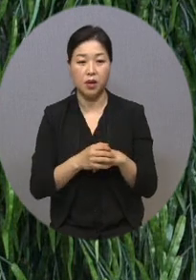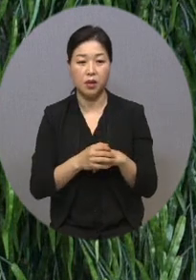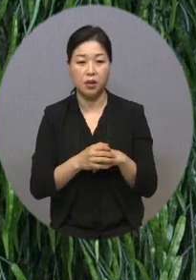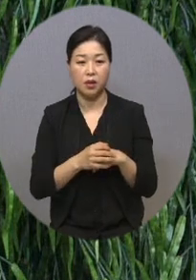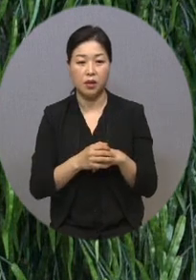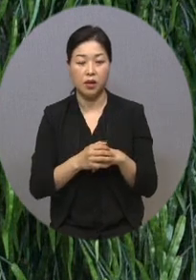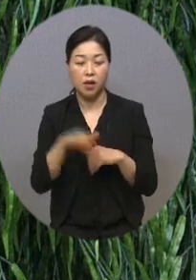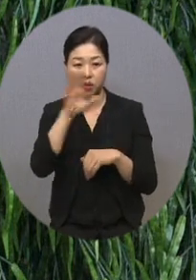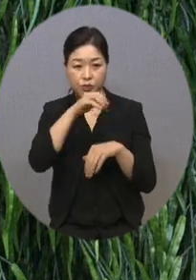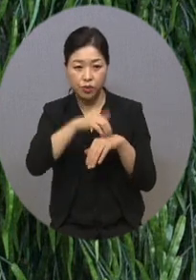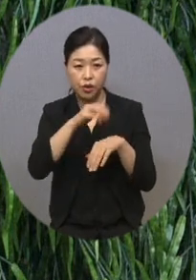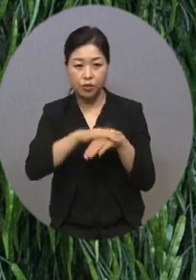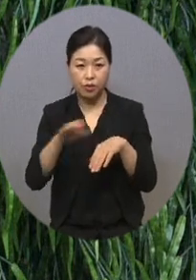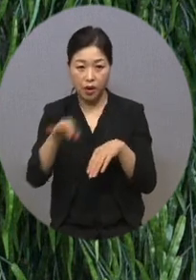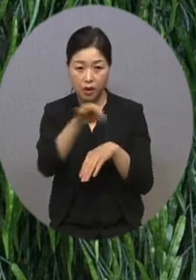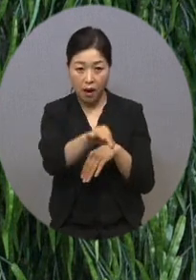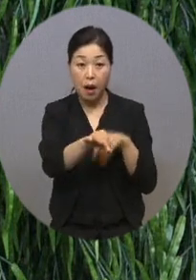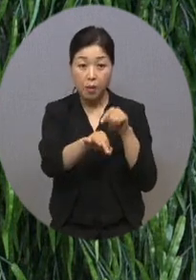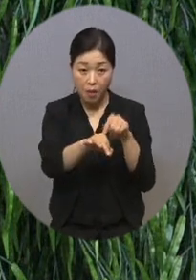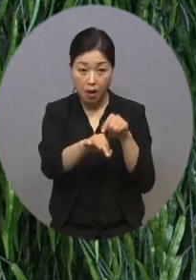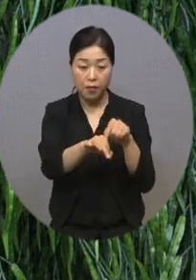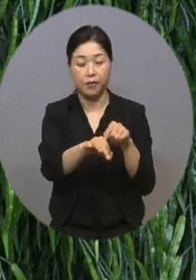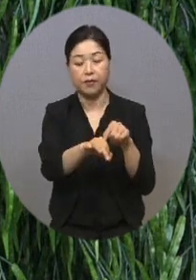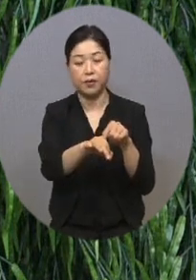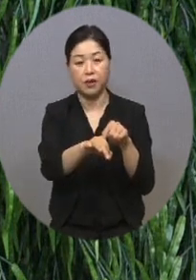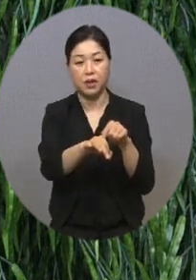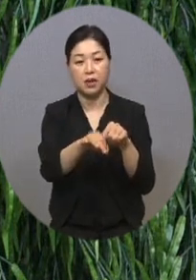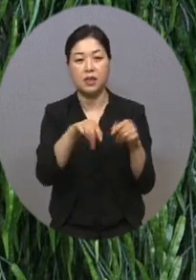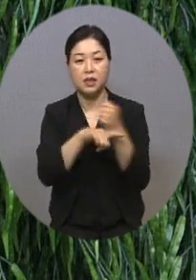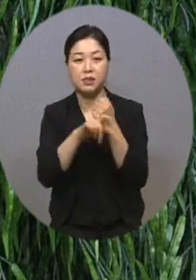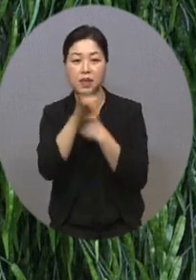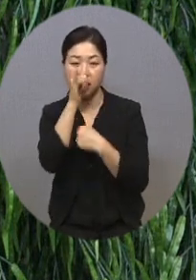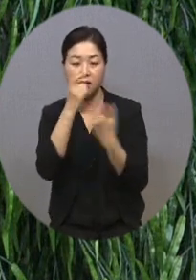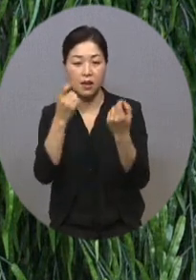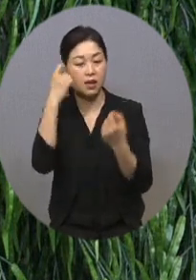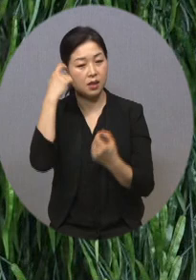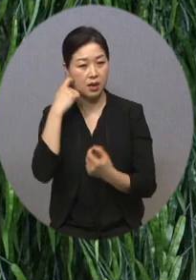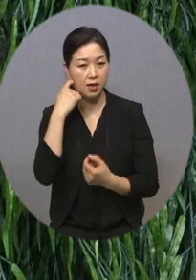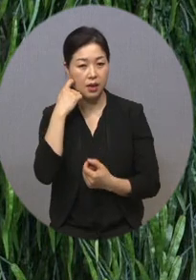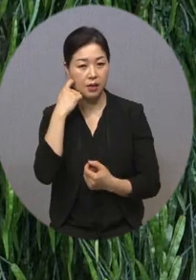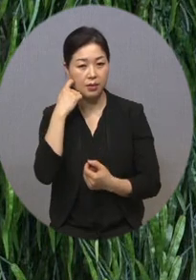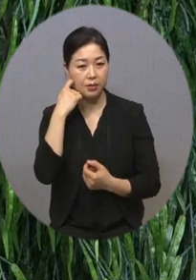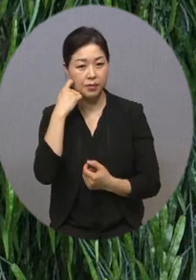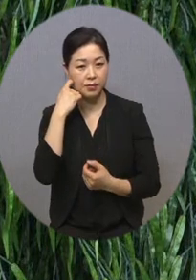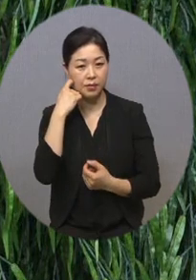되면 그것도 이렇게 그 못해서 그렇게 해서 제가